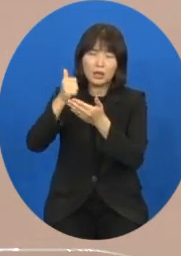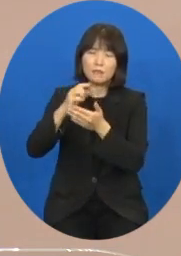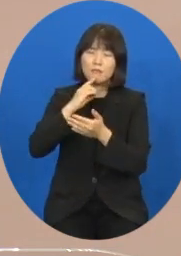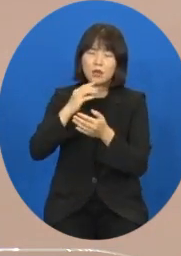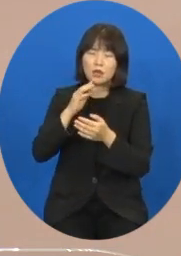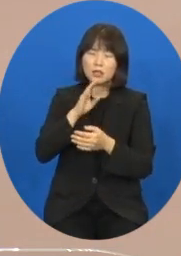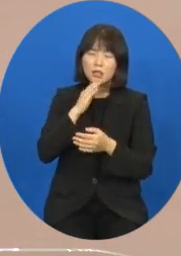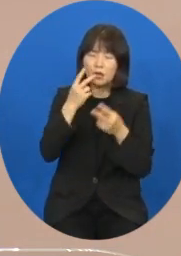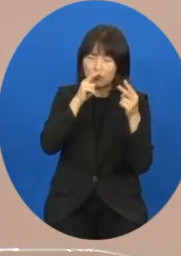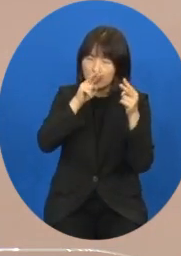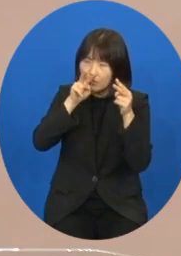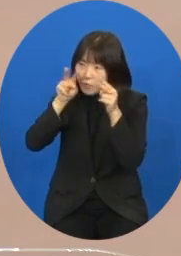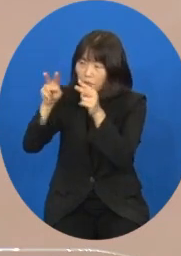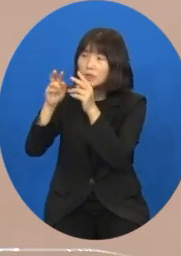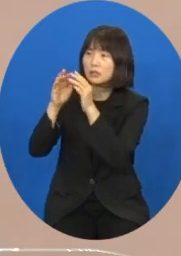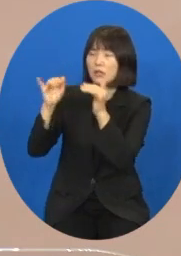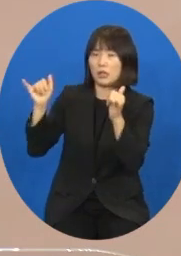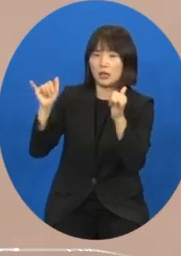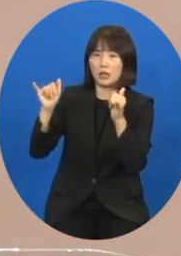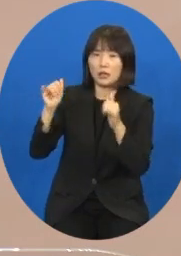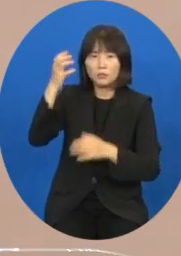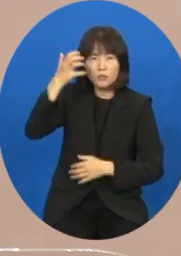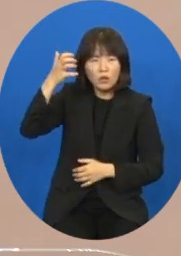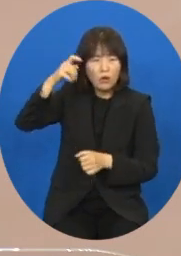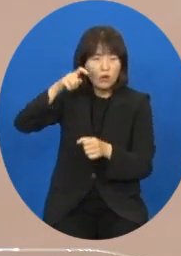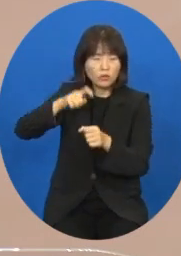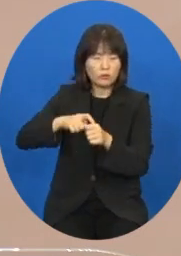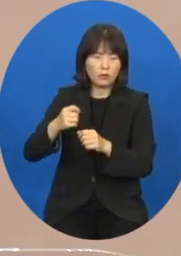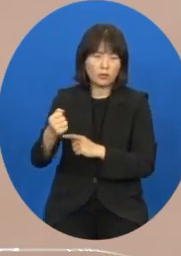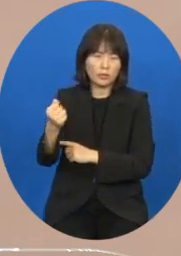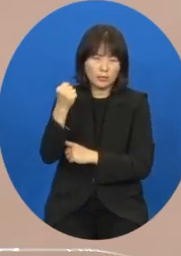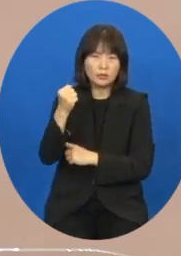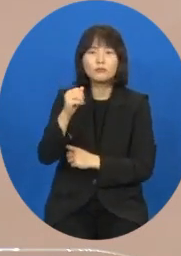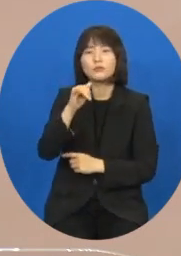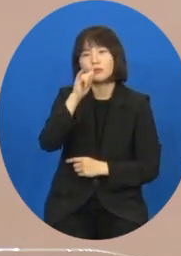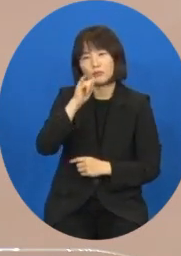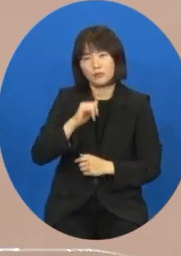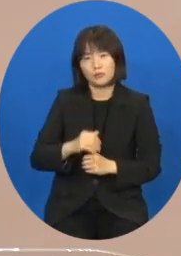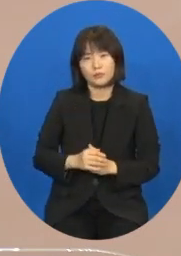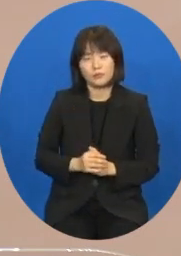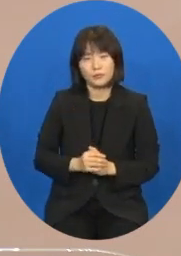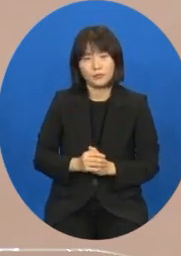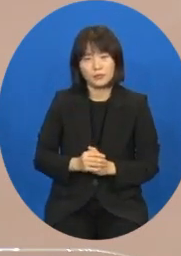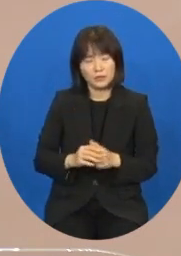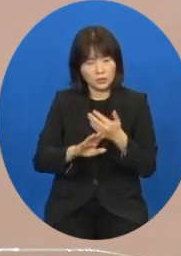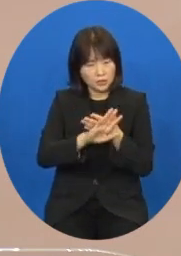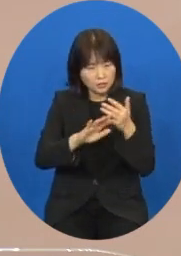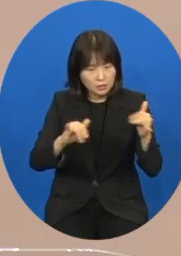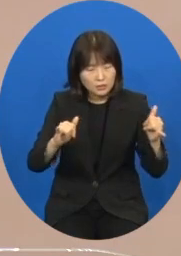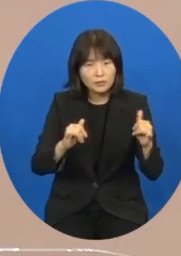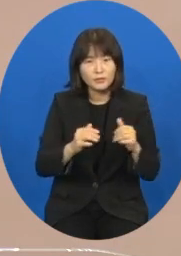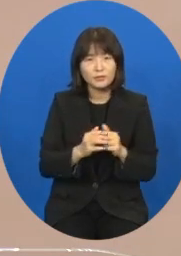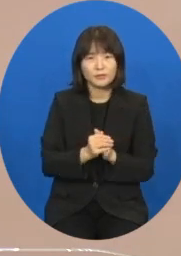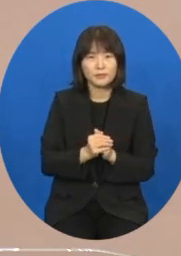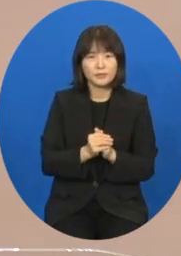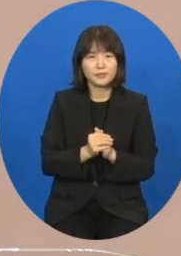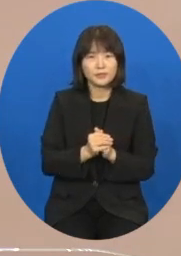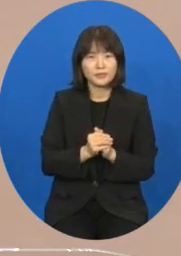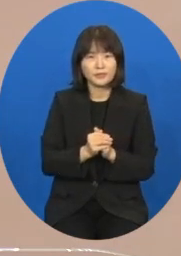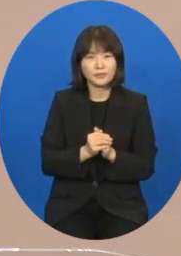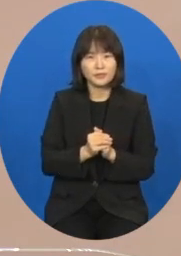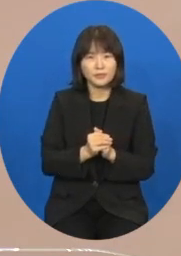사는 사람에게는 영적인 카리스마가 있어요. 다른 사람이